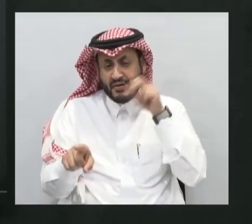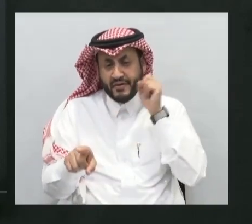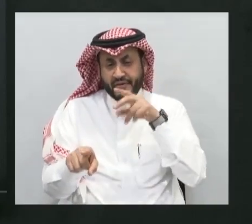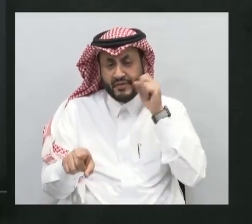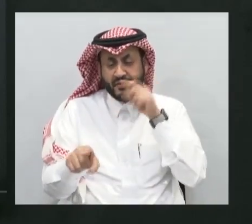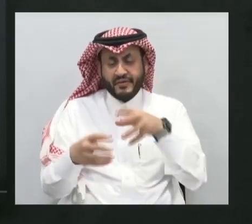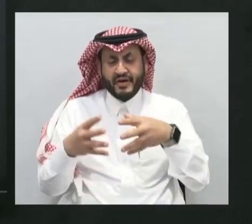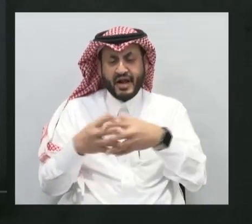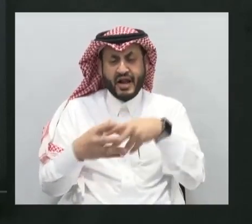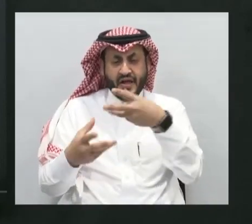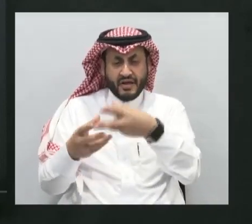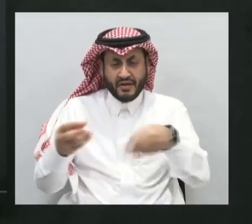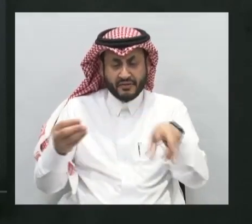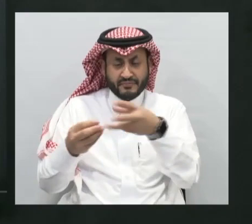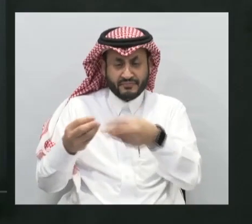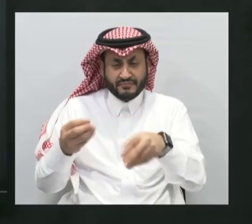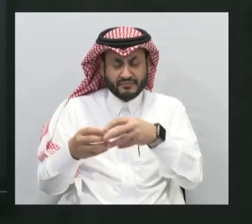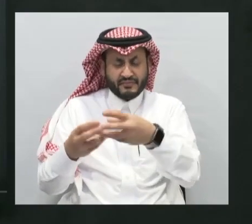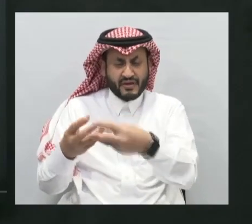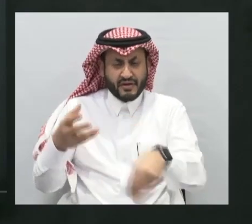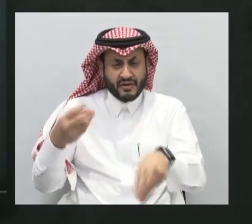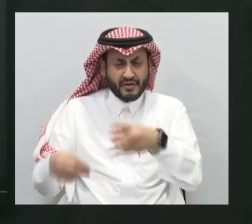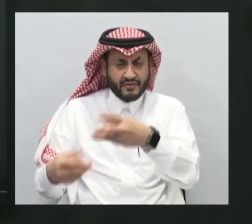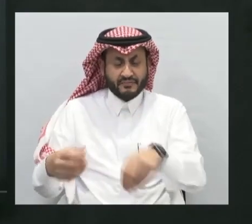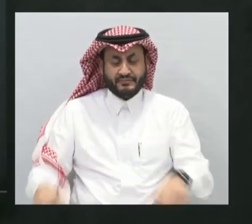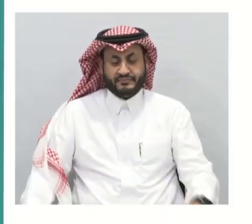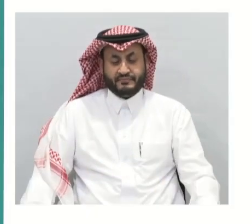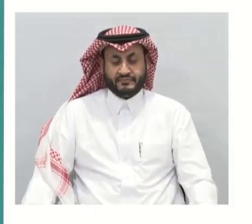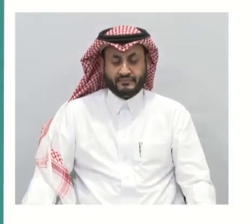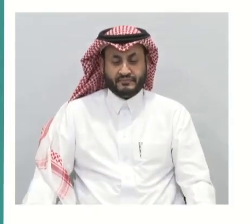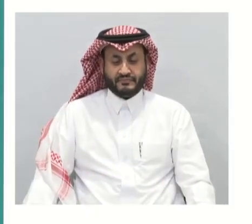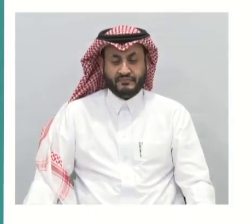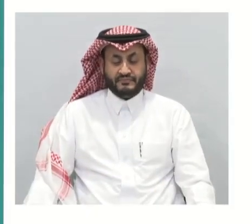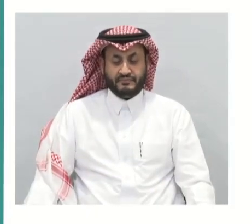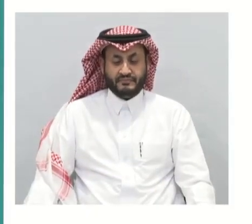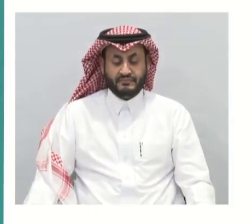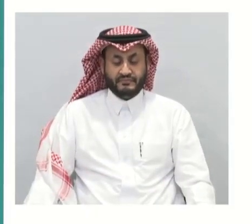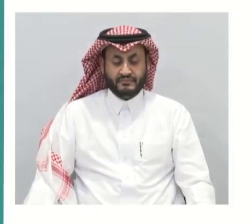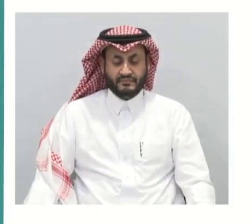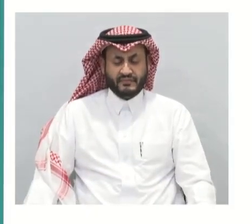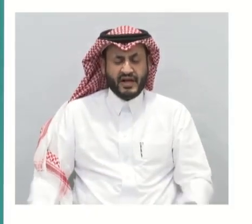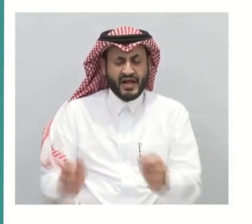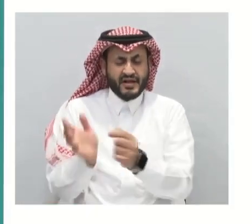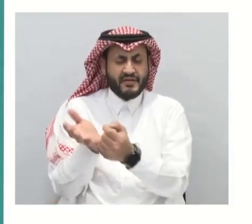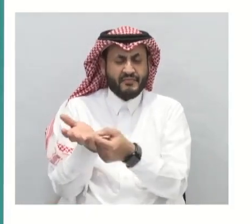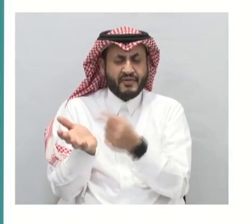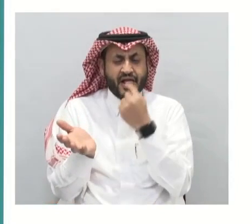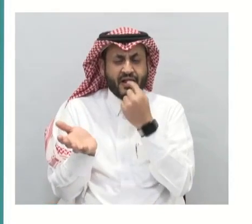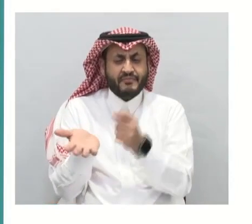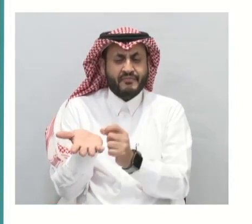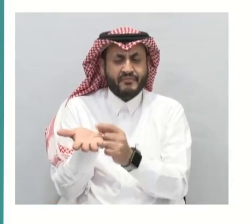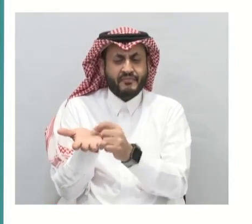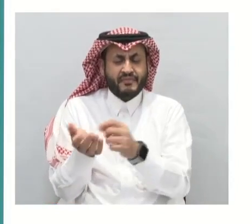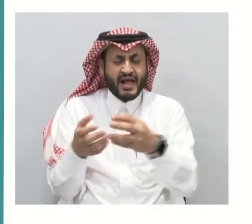الهضم وخاصه تحليل الكربوهيدرات في البراعم مجموعه من الخلايا